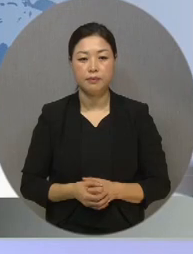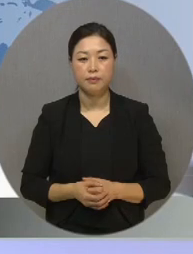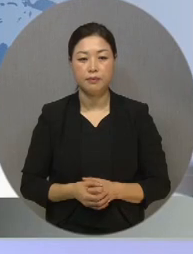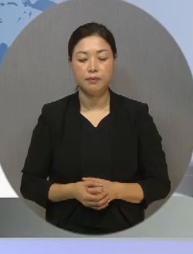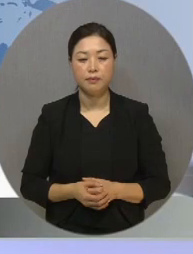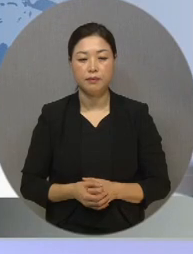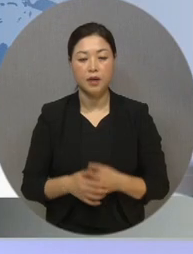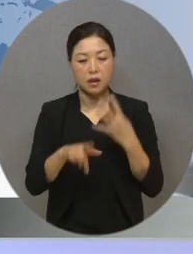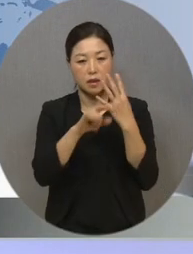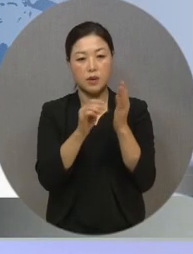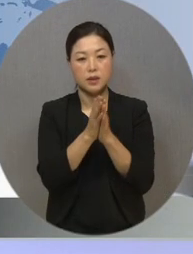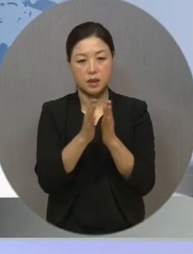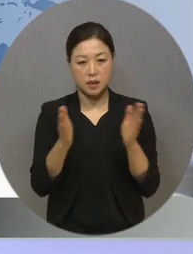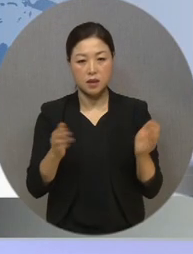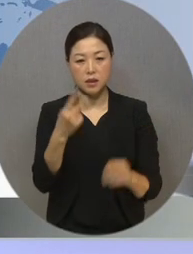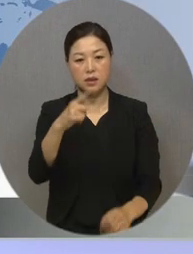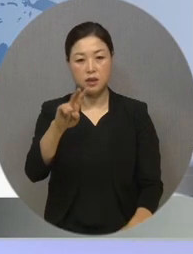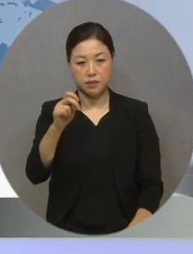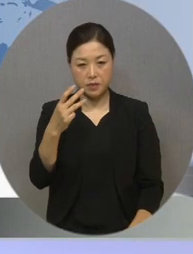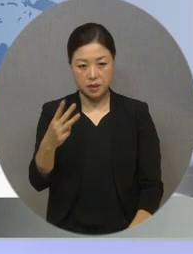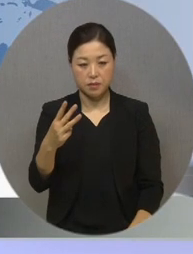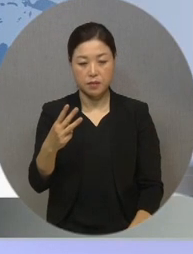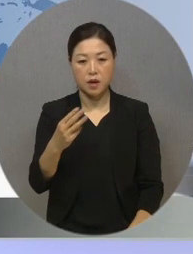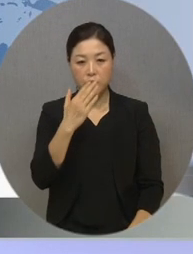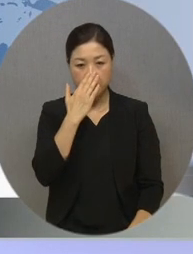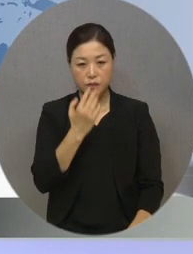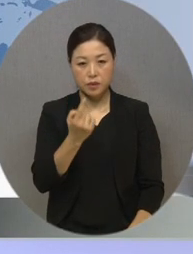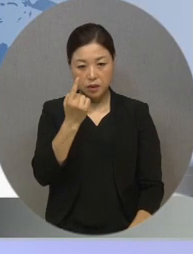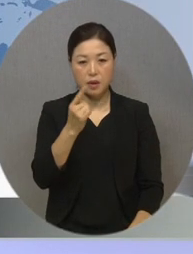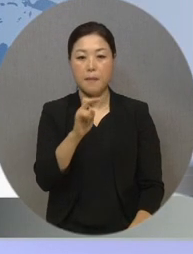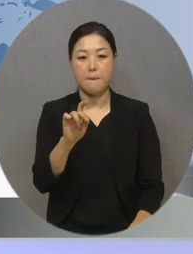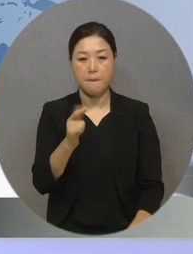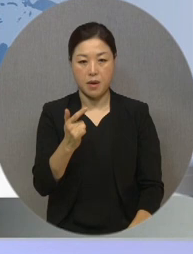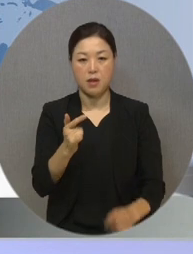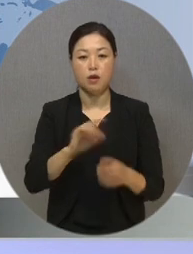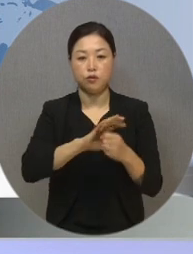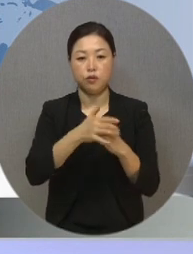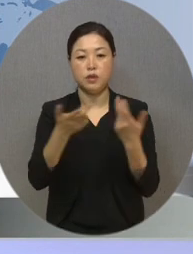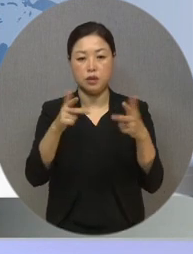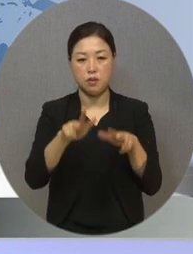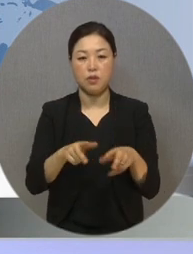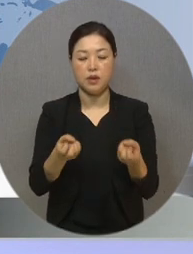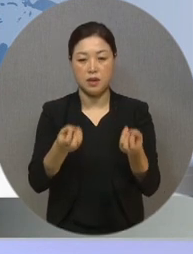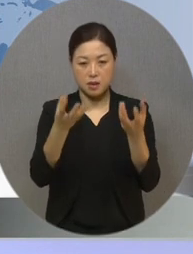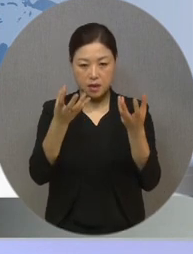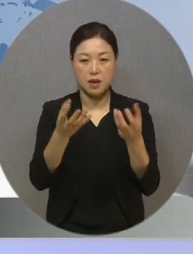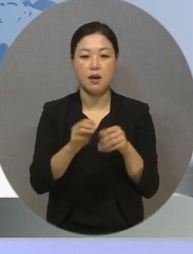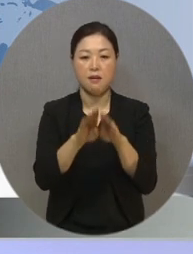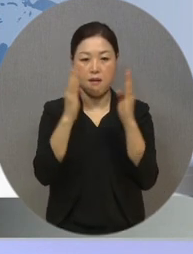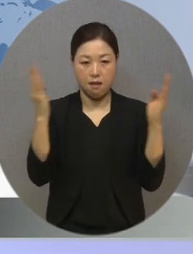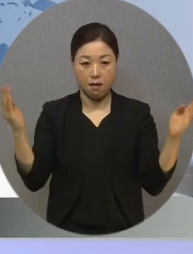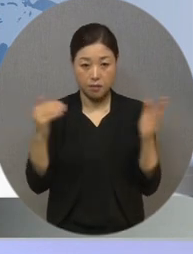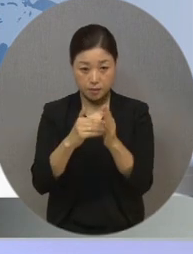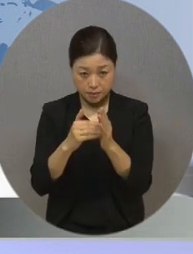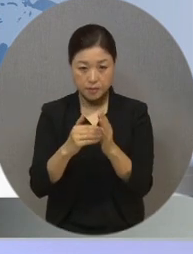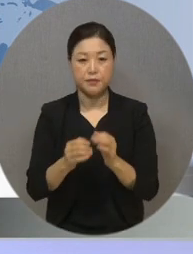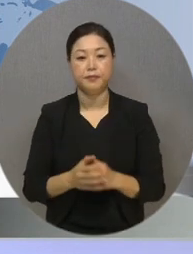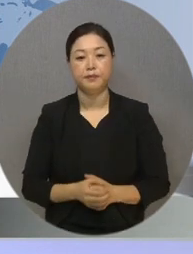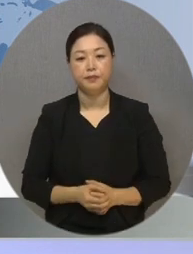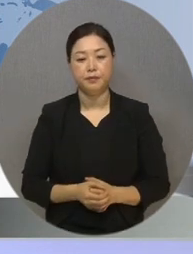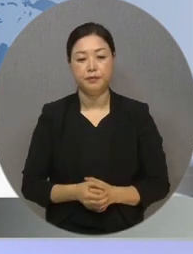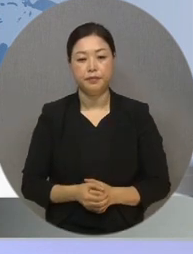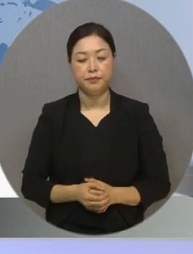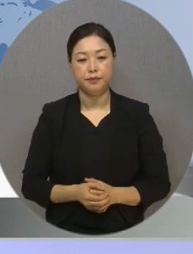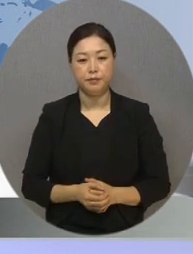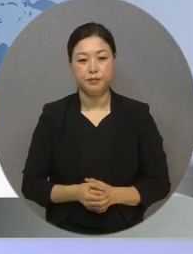지난 4월 시작되었던 2023 순천만 국제 정원 박람회가 대장정을 마치고 폐막했습니다. 박람회